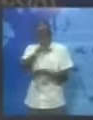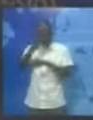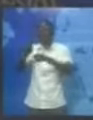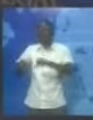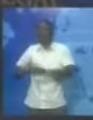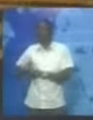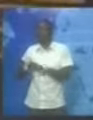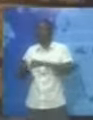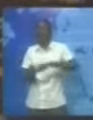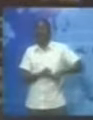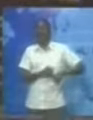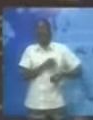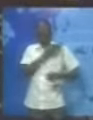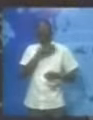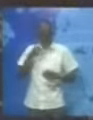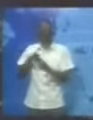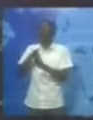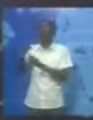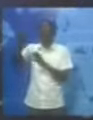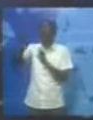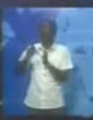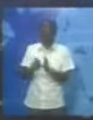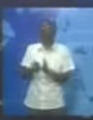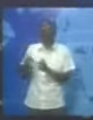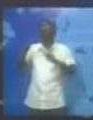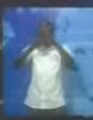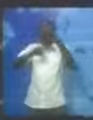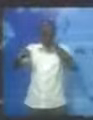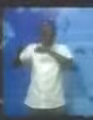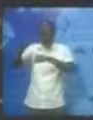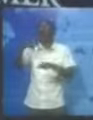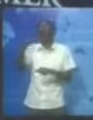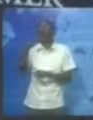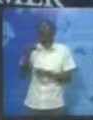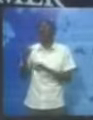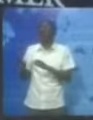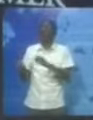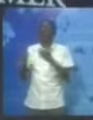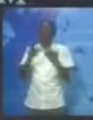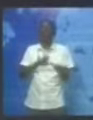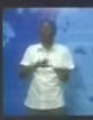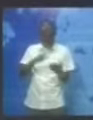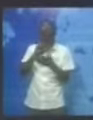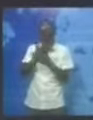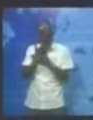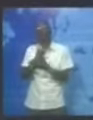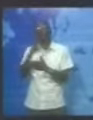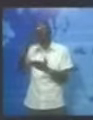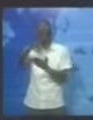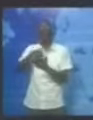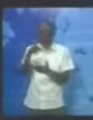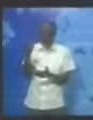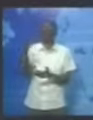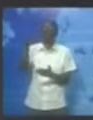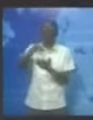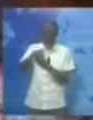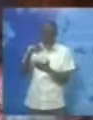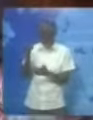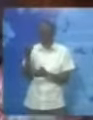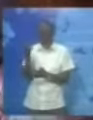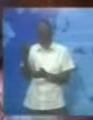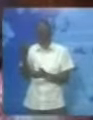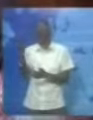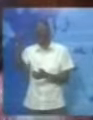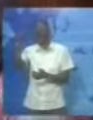Sénégal. Voici les professionnels du 7e art africain qui ont disparu entre 2011 et 2012. La